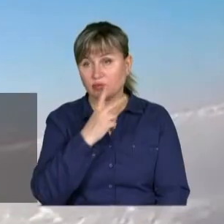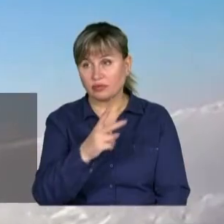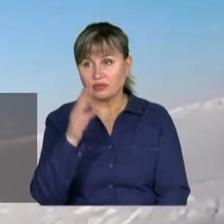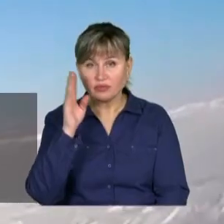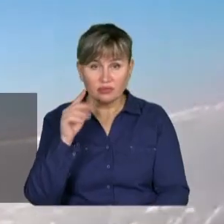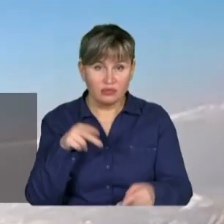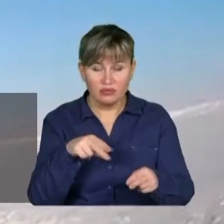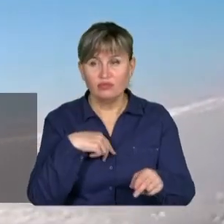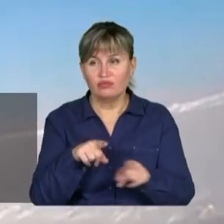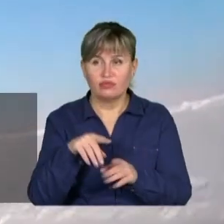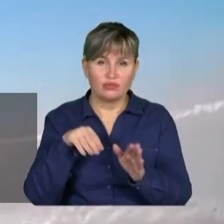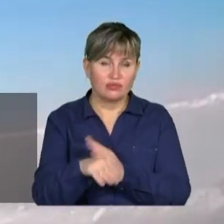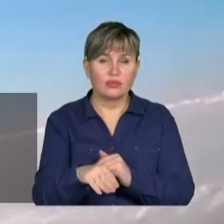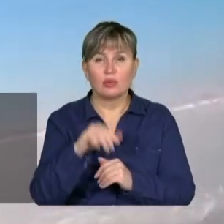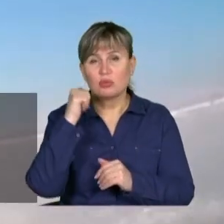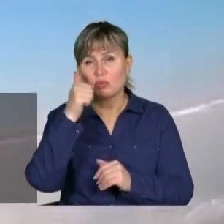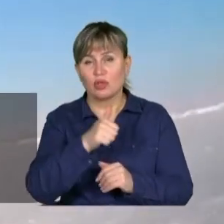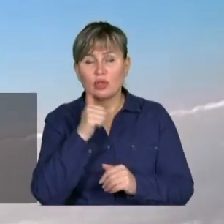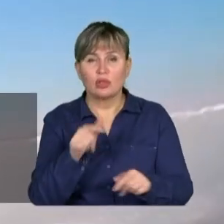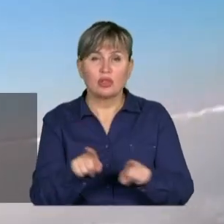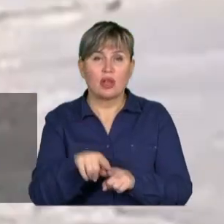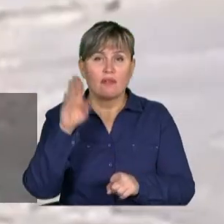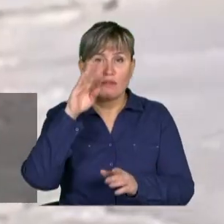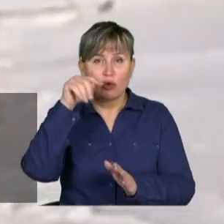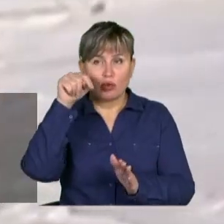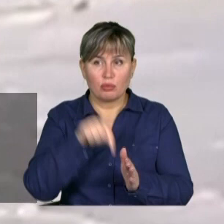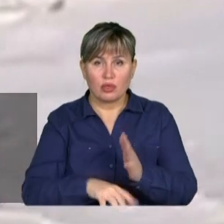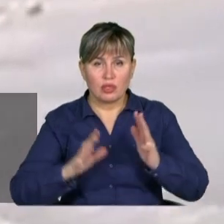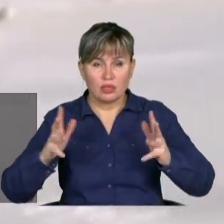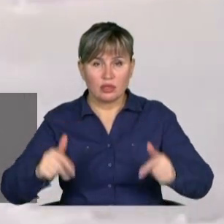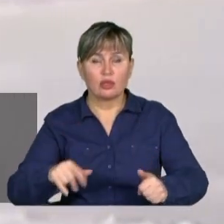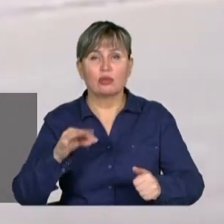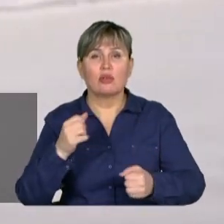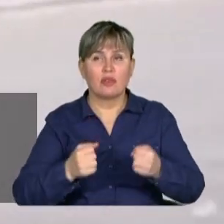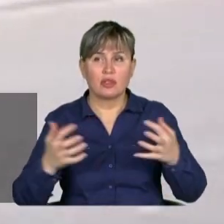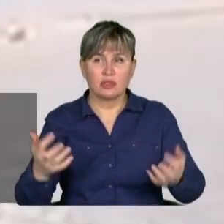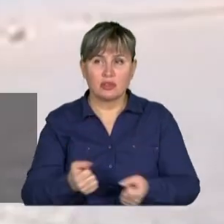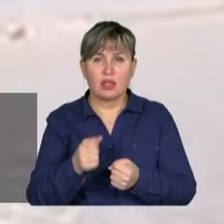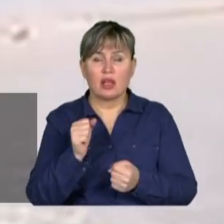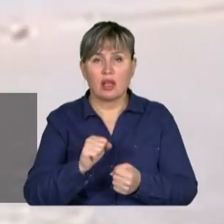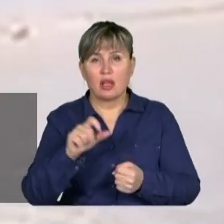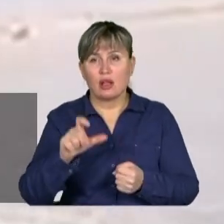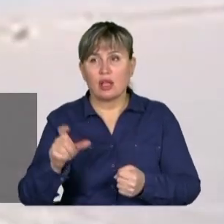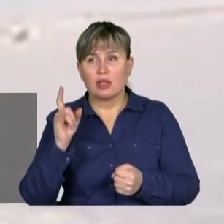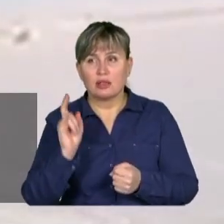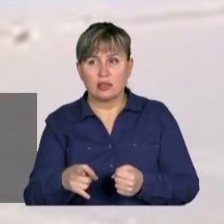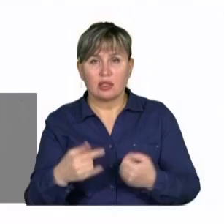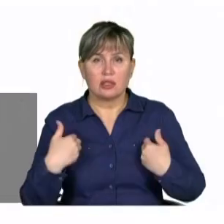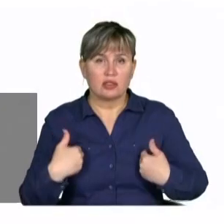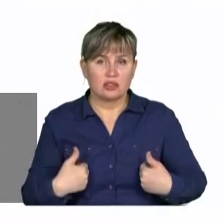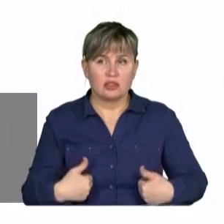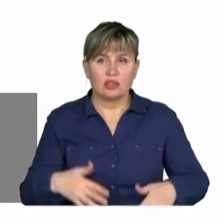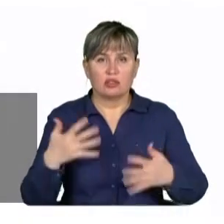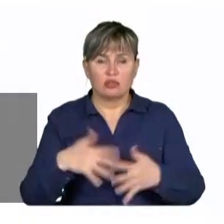заехали. Между тем, в прошлом году так в воду провалился трактор, но водитель спасся. А вот пассажирке такси не повезло, ее тело уже